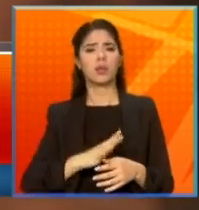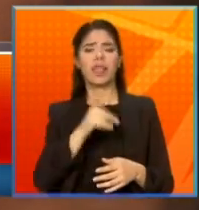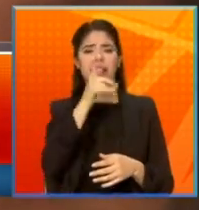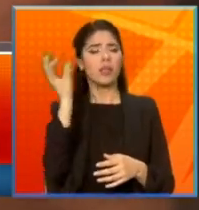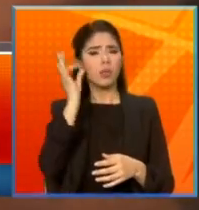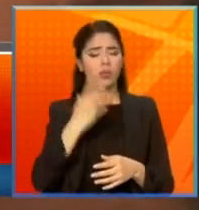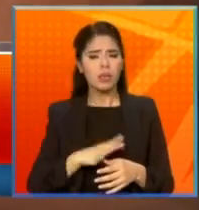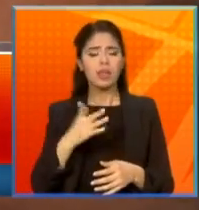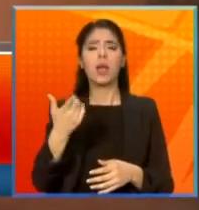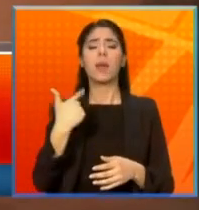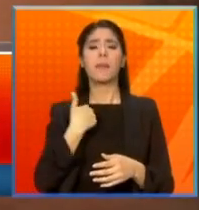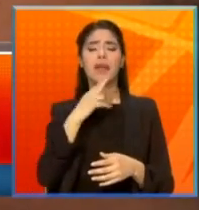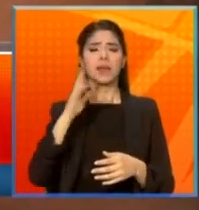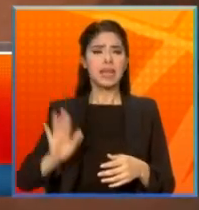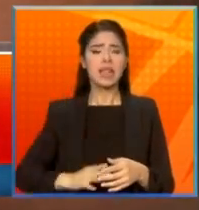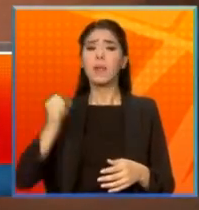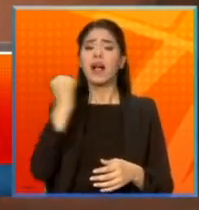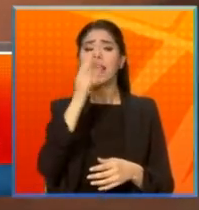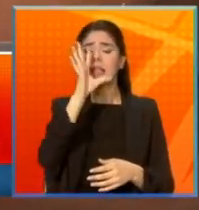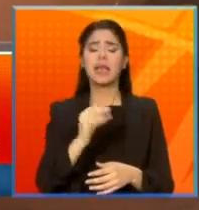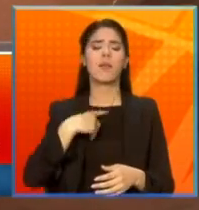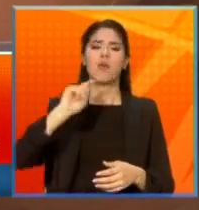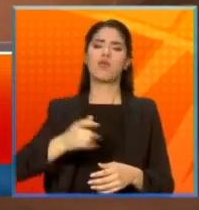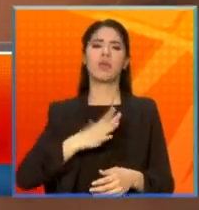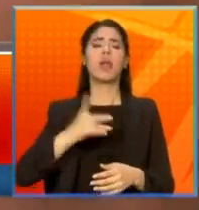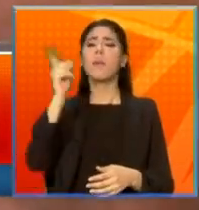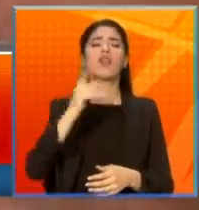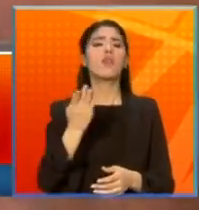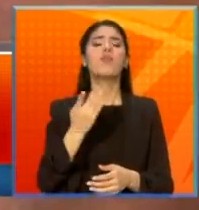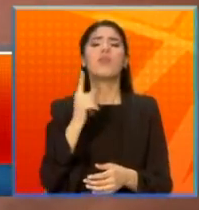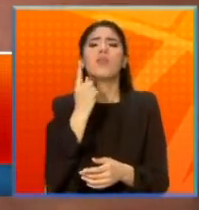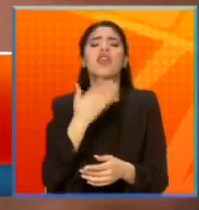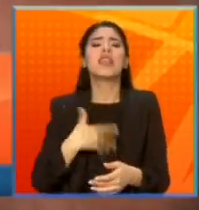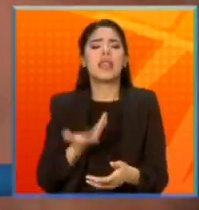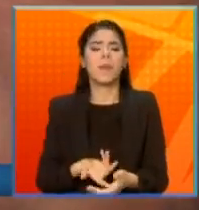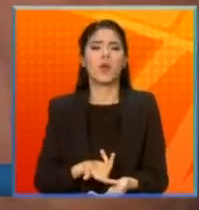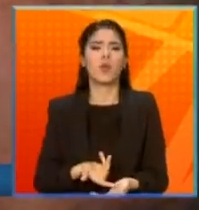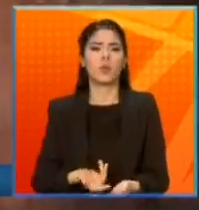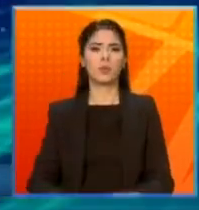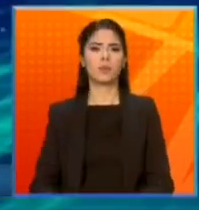katilinin bulunmasını istiyorum. Tek isteğim bu. Ben başka bir şey istemiyorum ki.